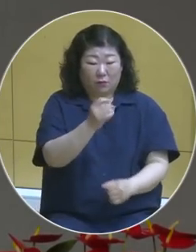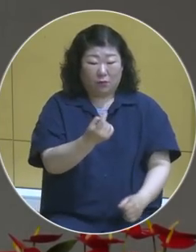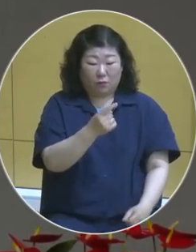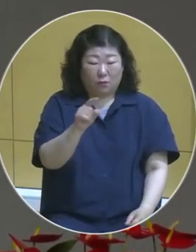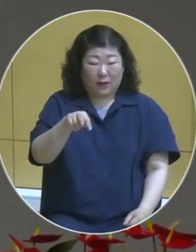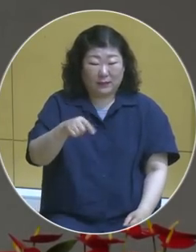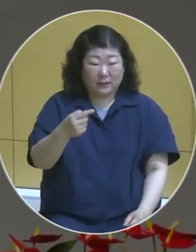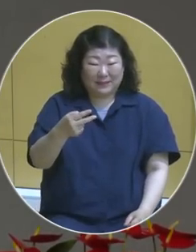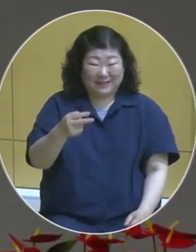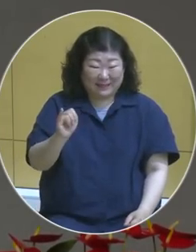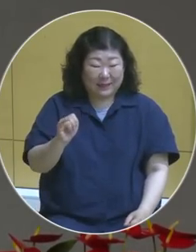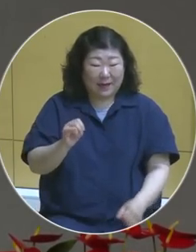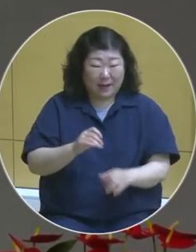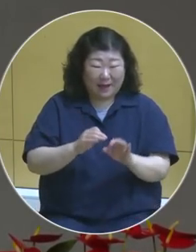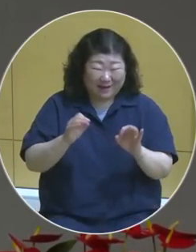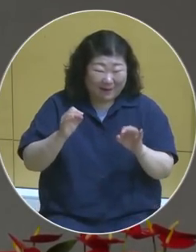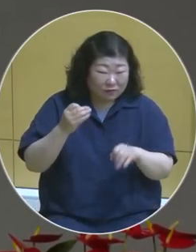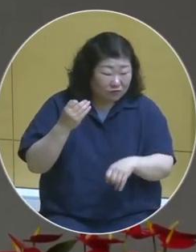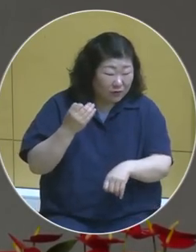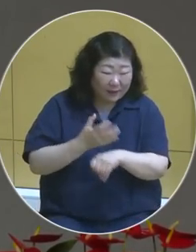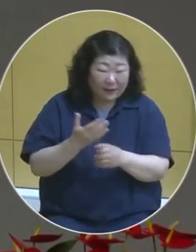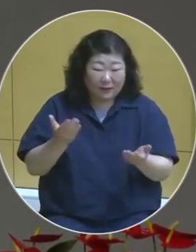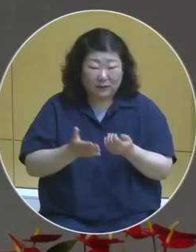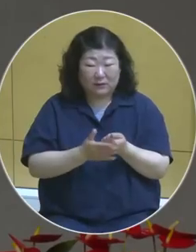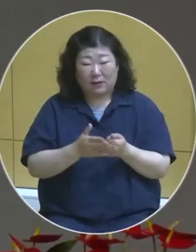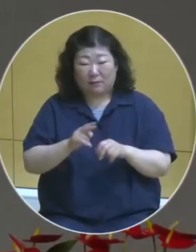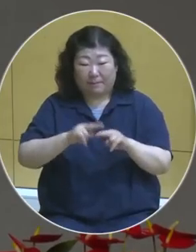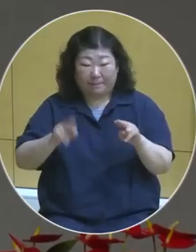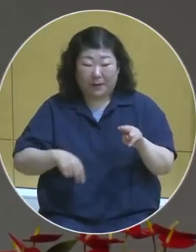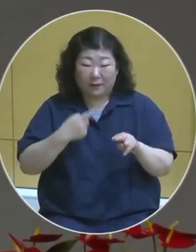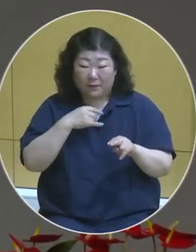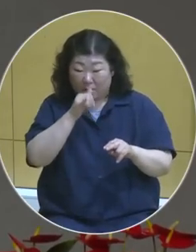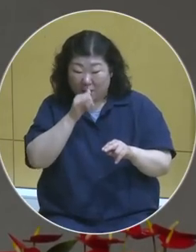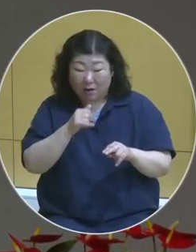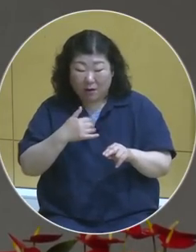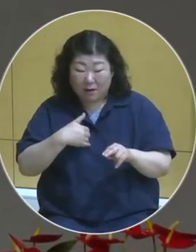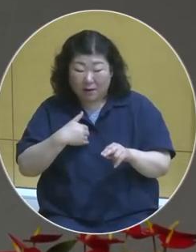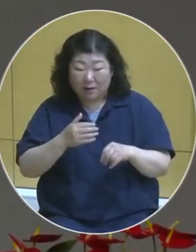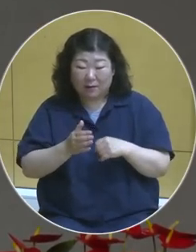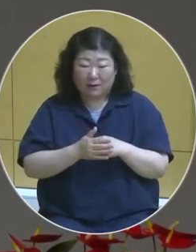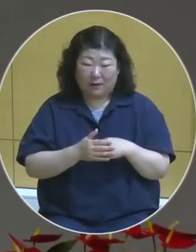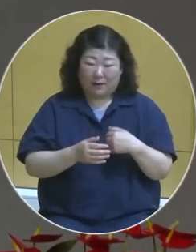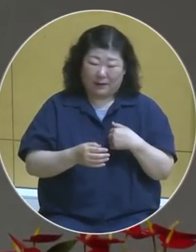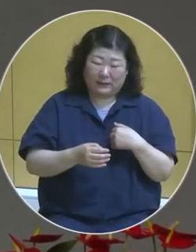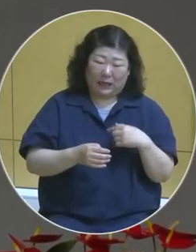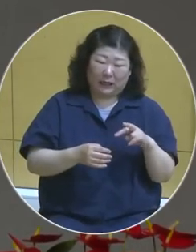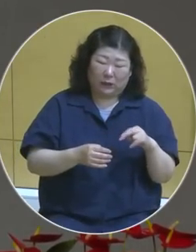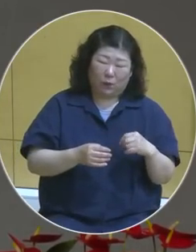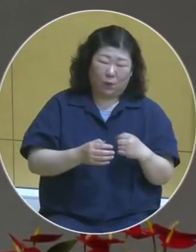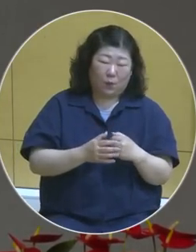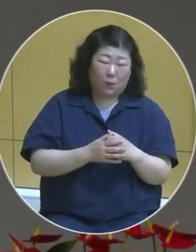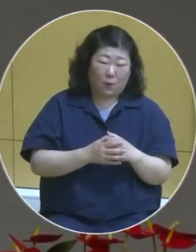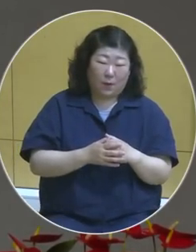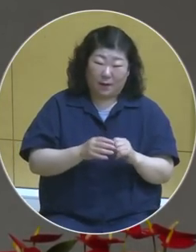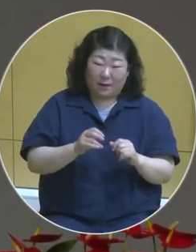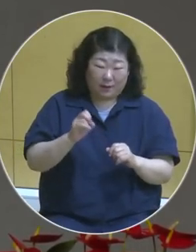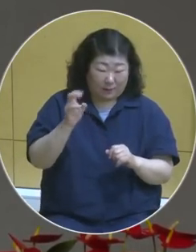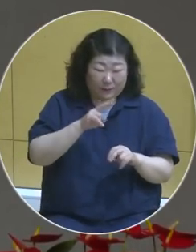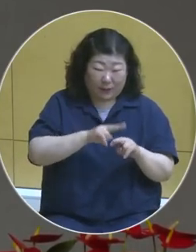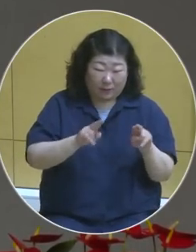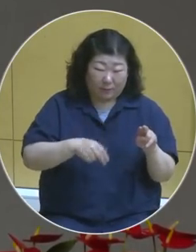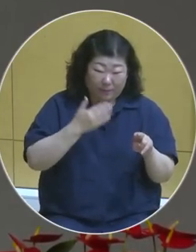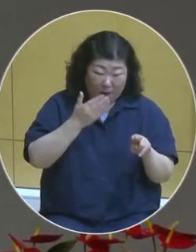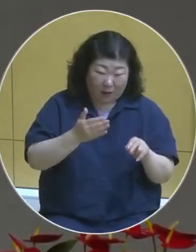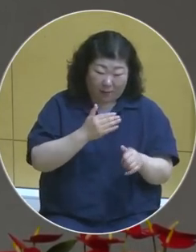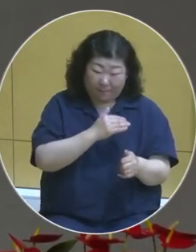하나로 폐해될 수 있었다면 자신도 언제든지 쉽게 폐해될 수 있다는 것을 염두에 두었다. 에스더는 두 번의 잔치를